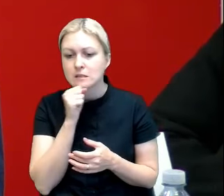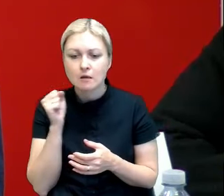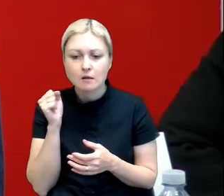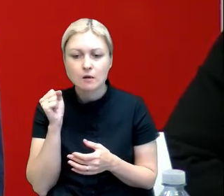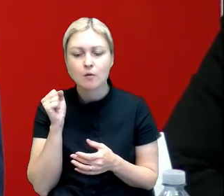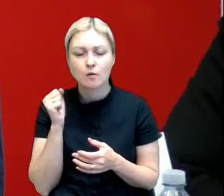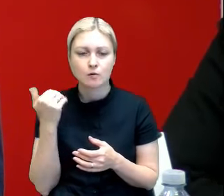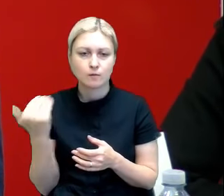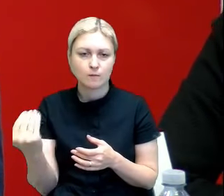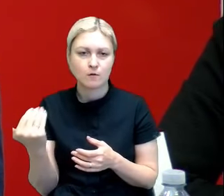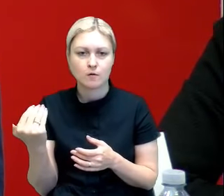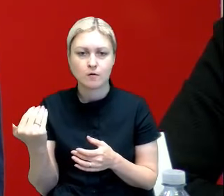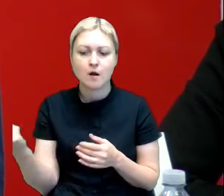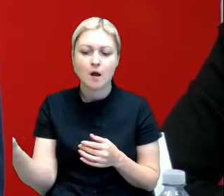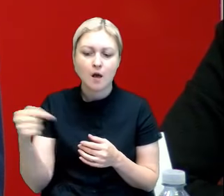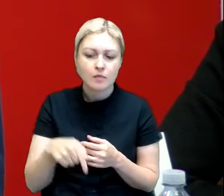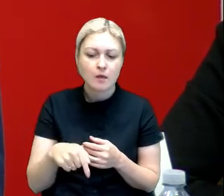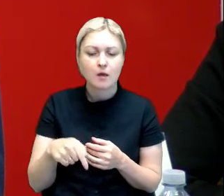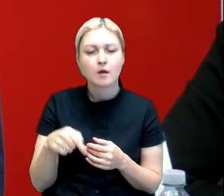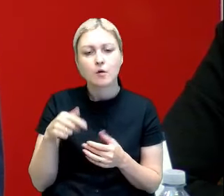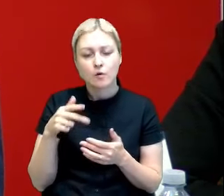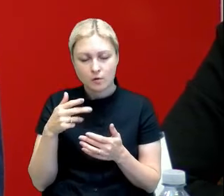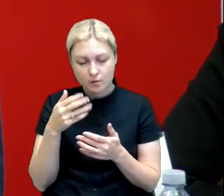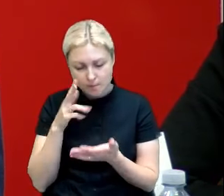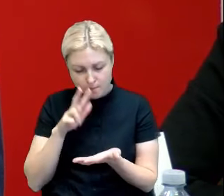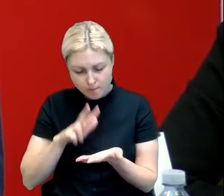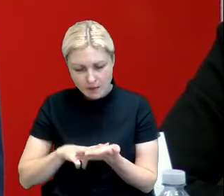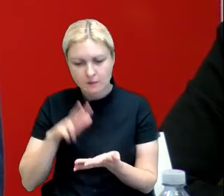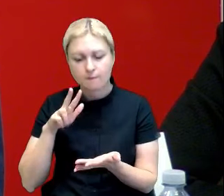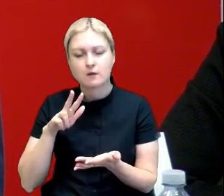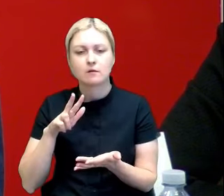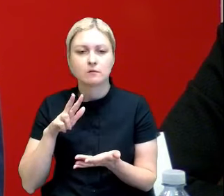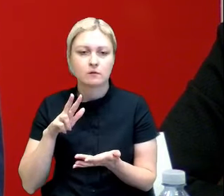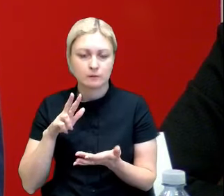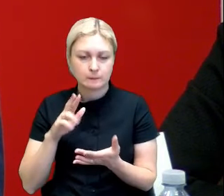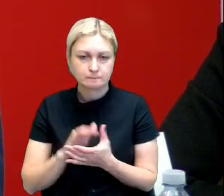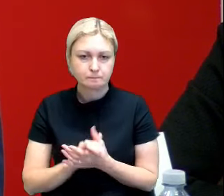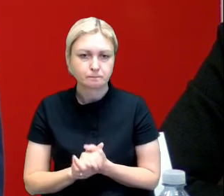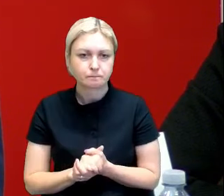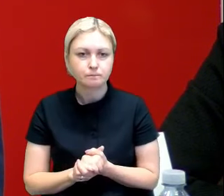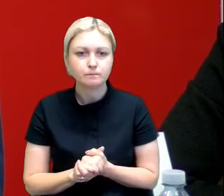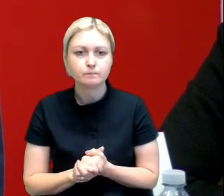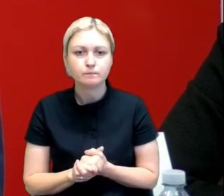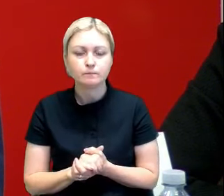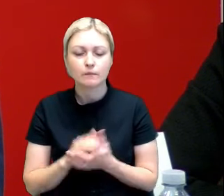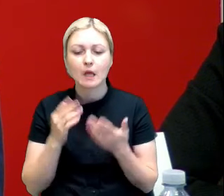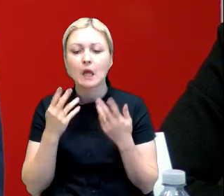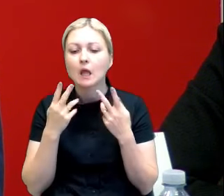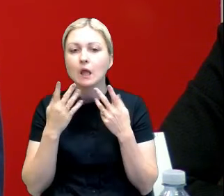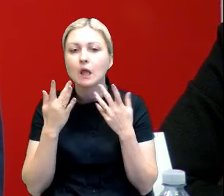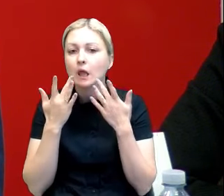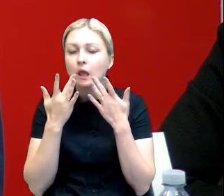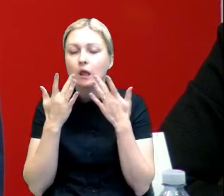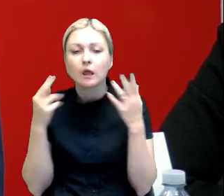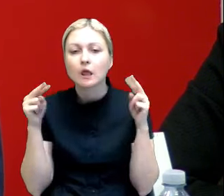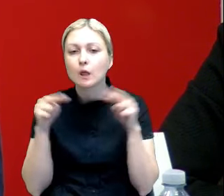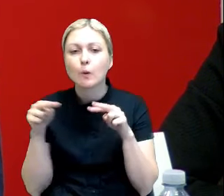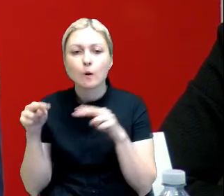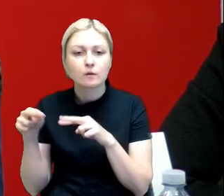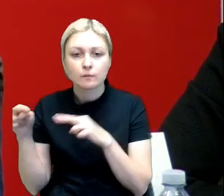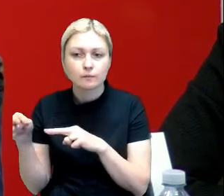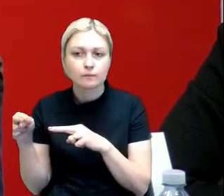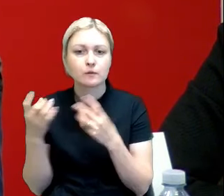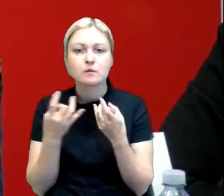atėjo patvirtino tą patį tai daugiau turbūt įrodymų ir kažkokių tai kitų